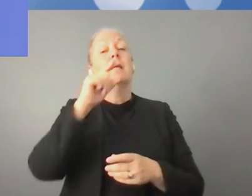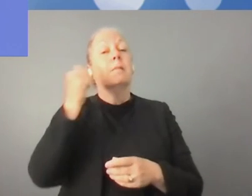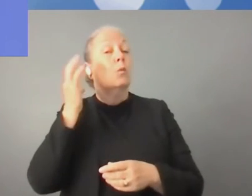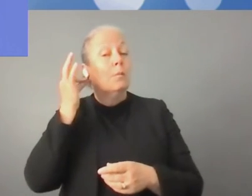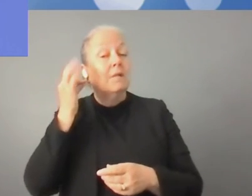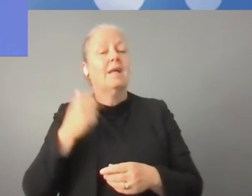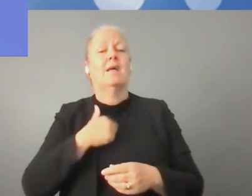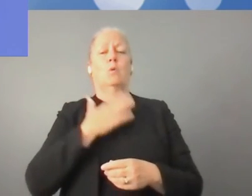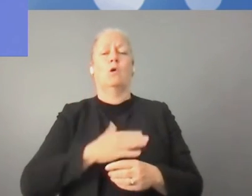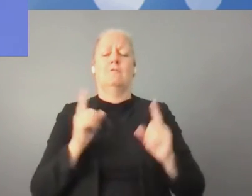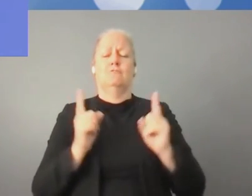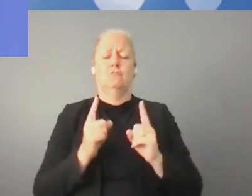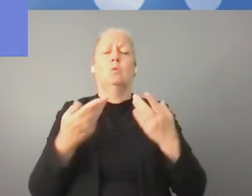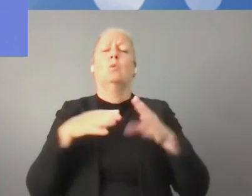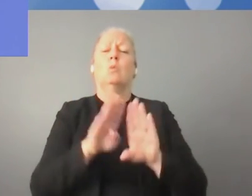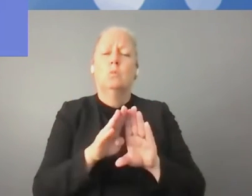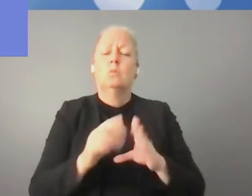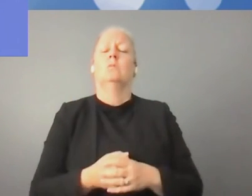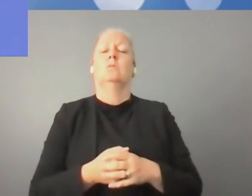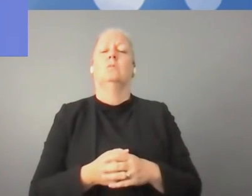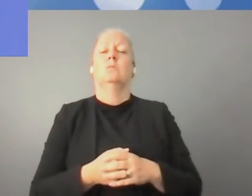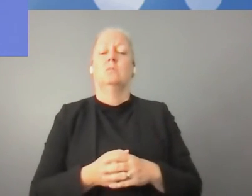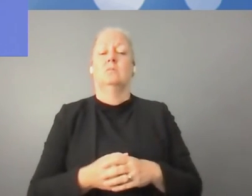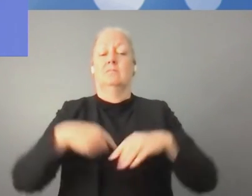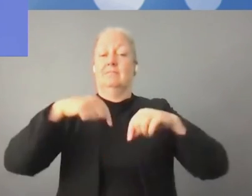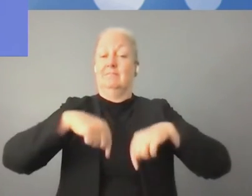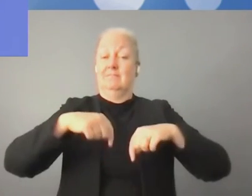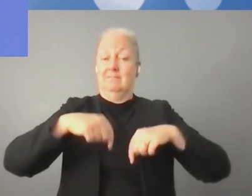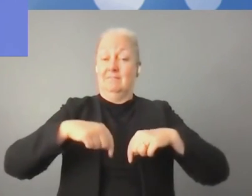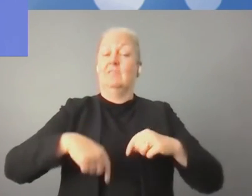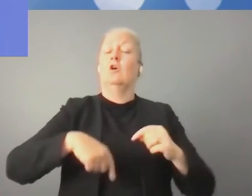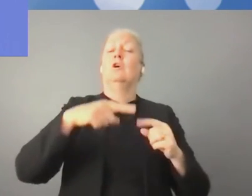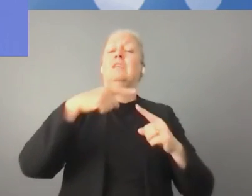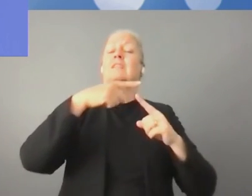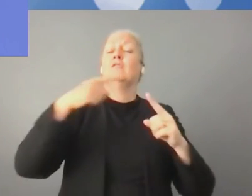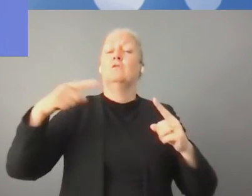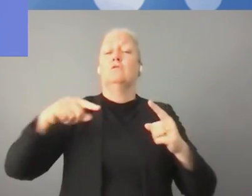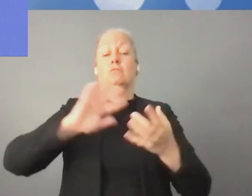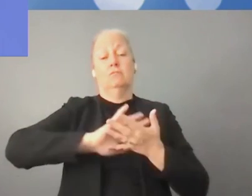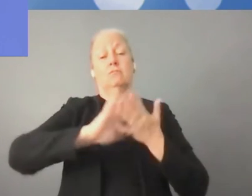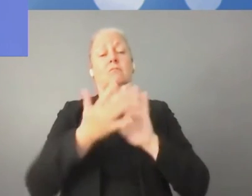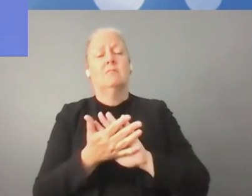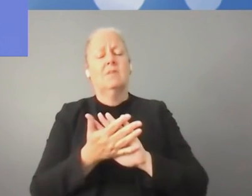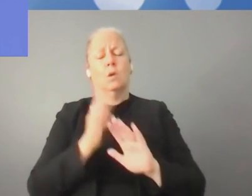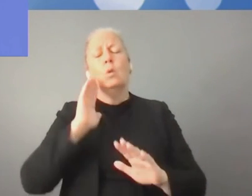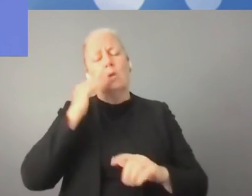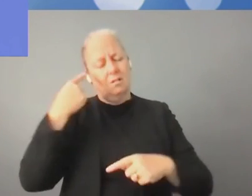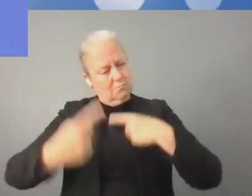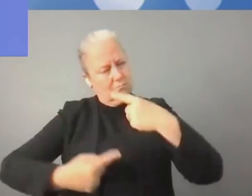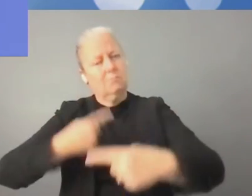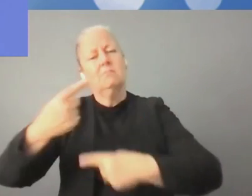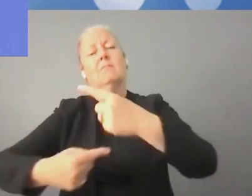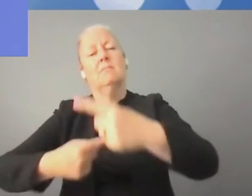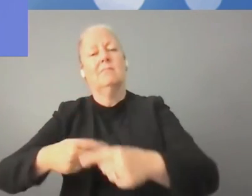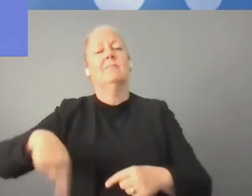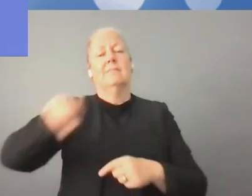человеческое достоинство и уважение к правам человека, без которых устойчивое развитие интернета не будет возможным. Благодарю вас,